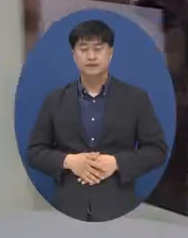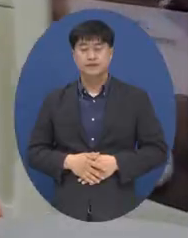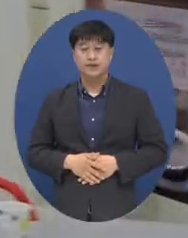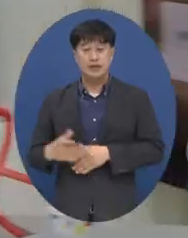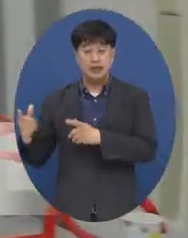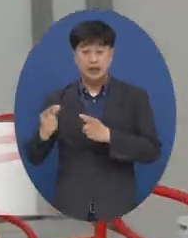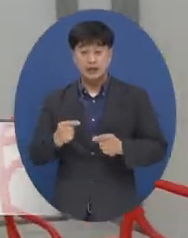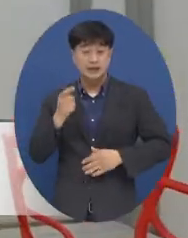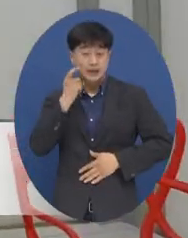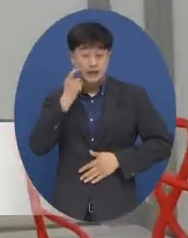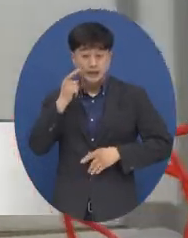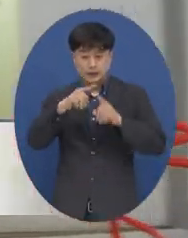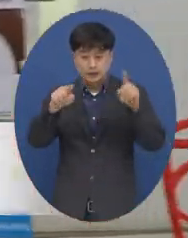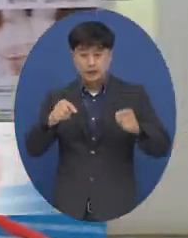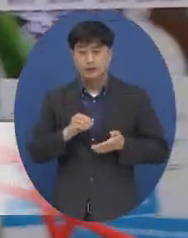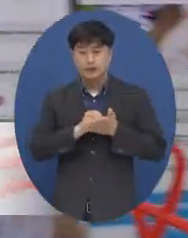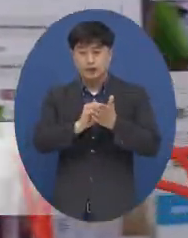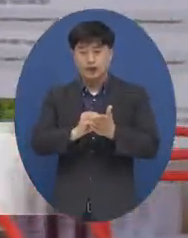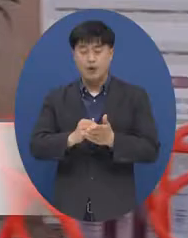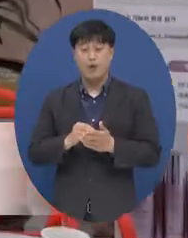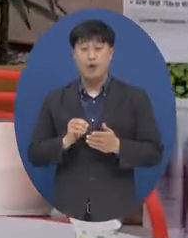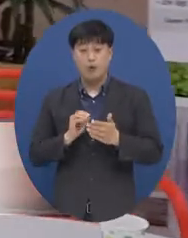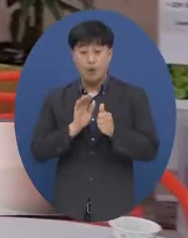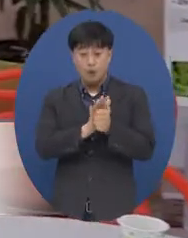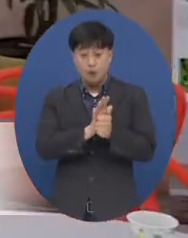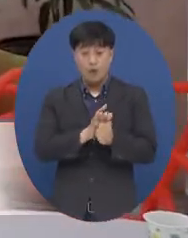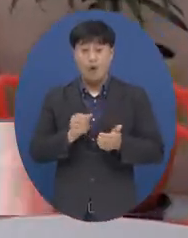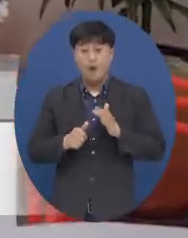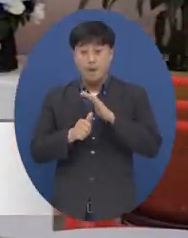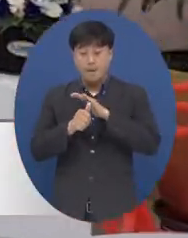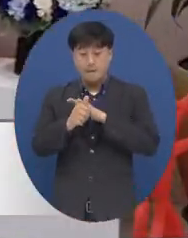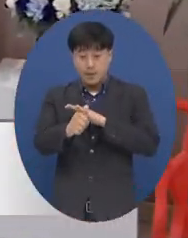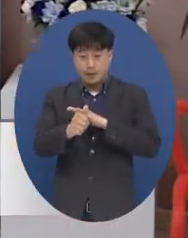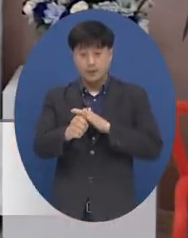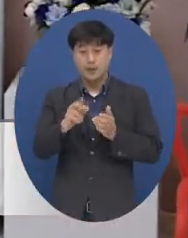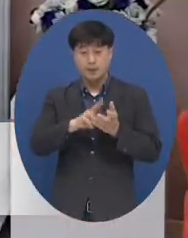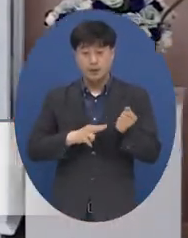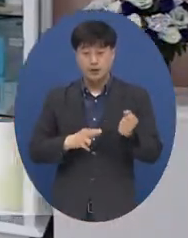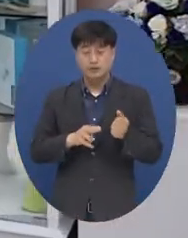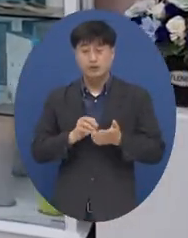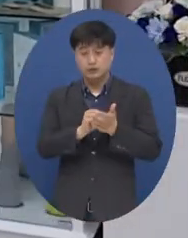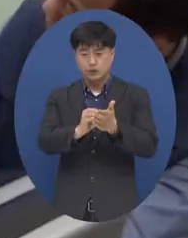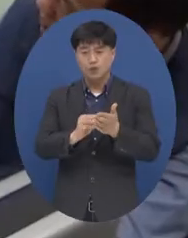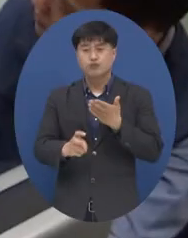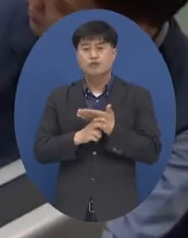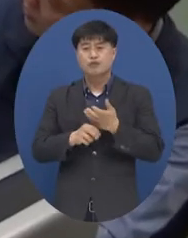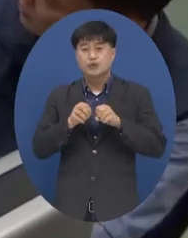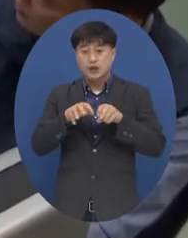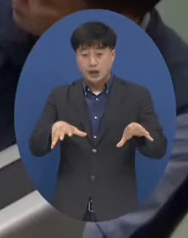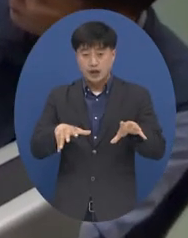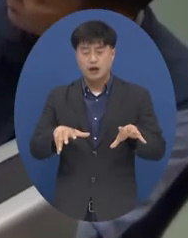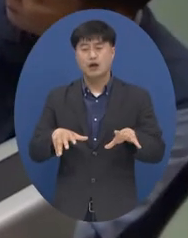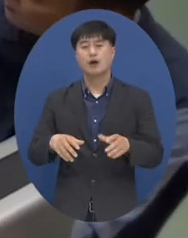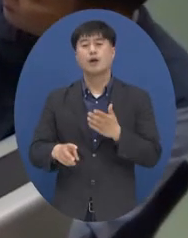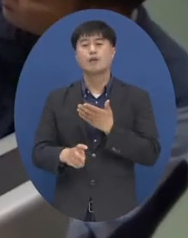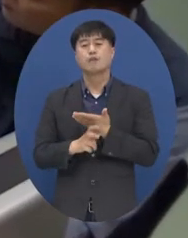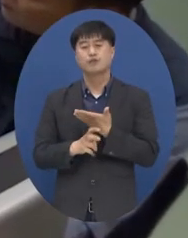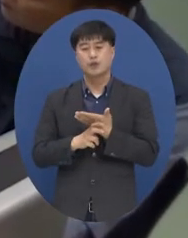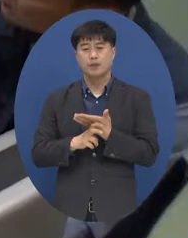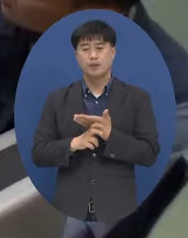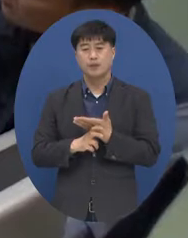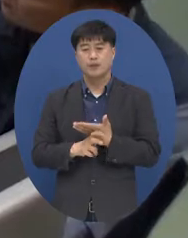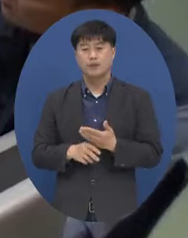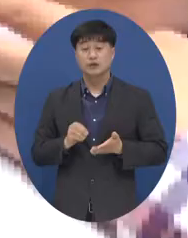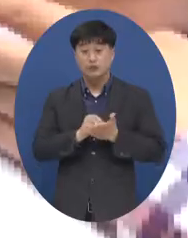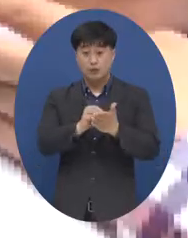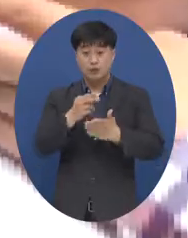그랬거든요. 기간이 지나도 못 해주냐고. 이같이 거짓 서류를 제출해 후원 방문 판매업으로 등록한 뒤 불법 다단계 판매를 하는 행위는 명백한 위법